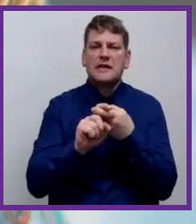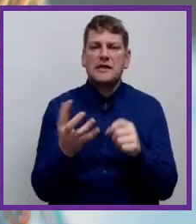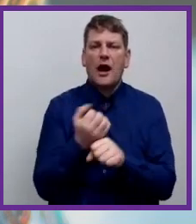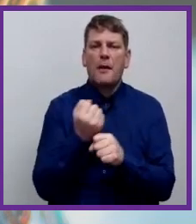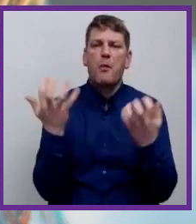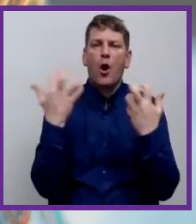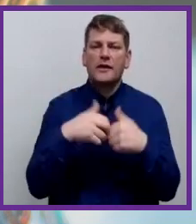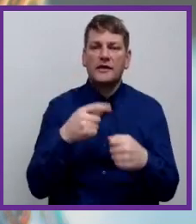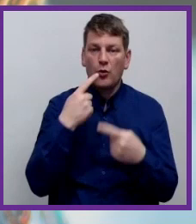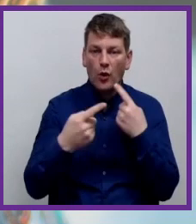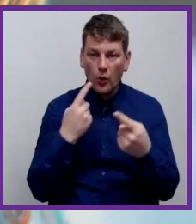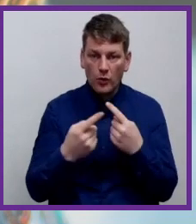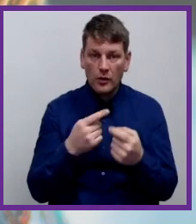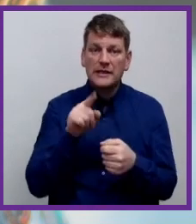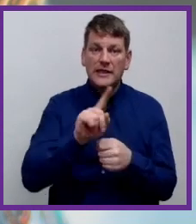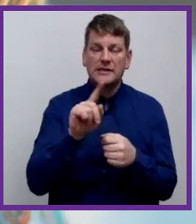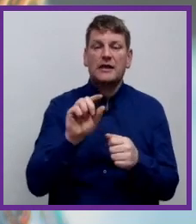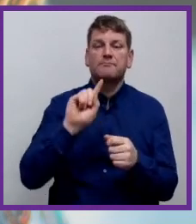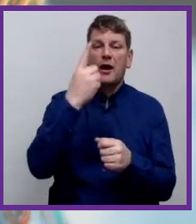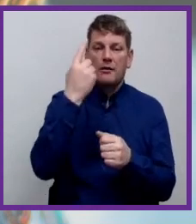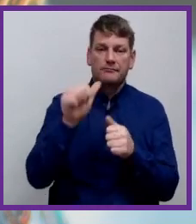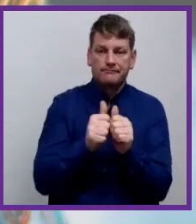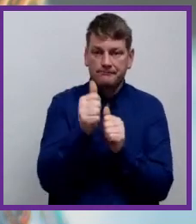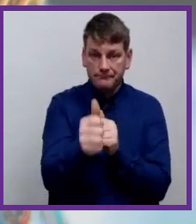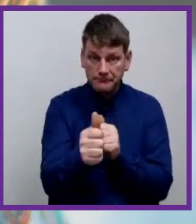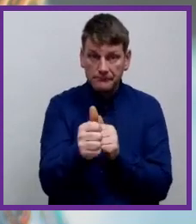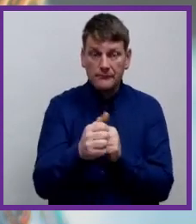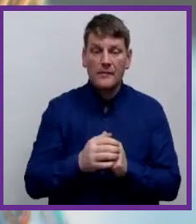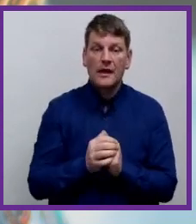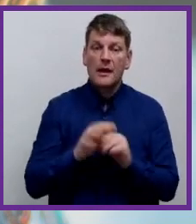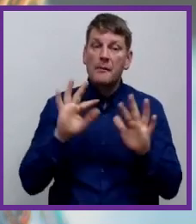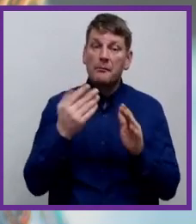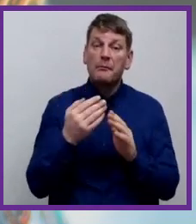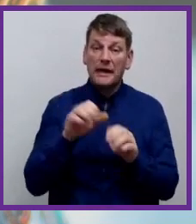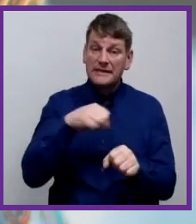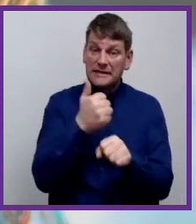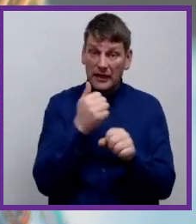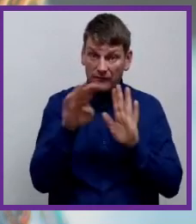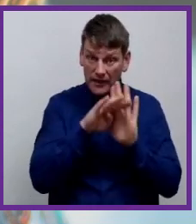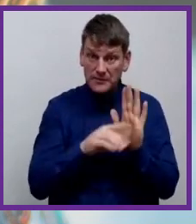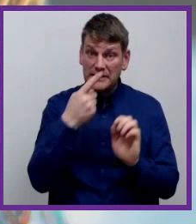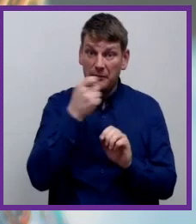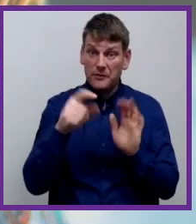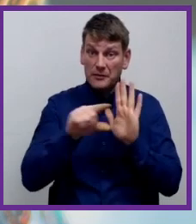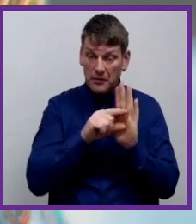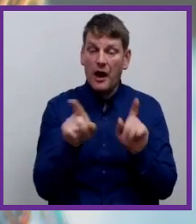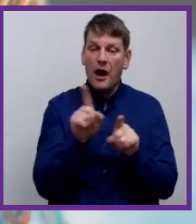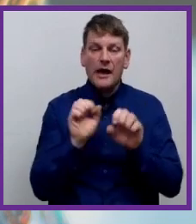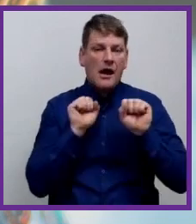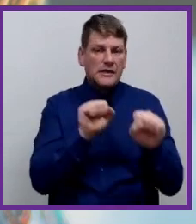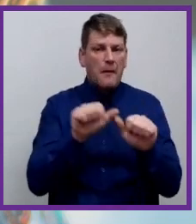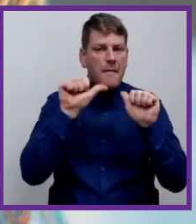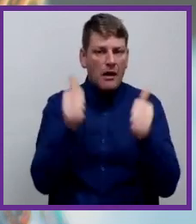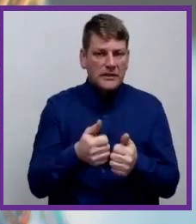runu. Un tas ir tas, kas priekšplānā izvirzās. Bet Satversmes 100. Pants aizsargā arī mākslinieckisko izteiksmi